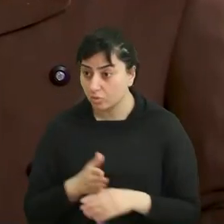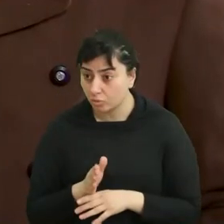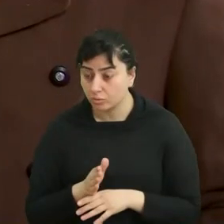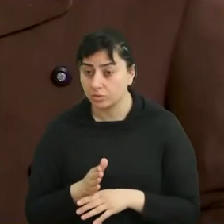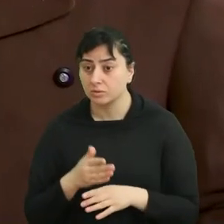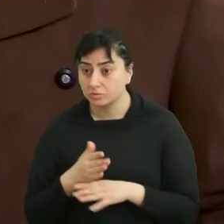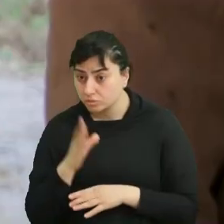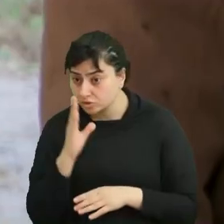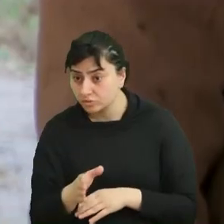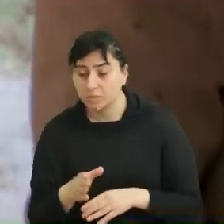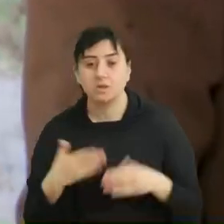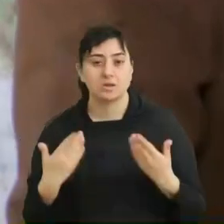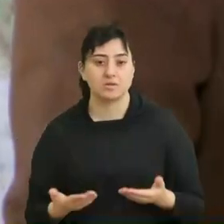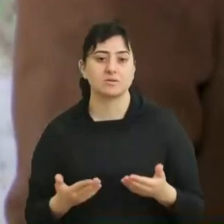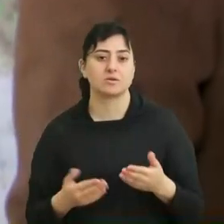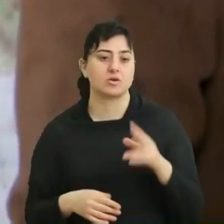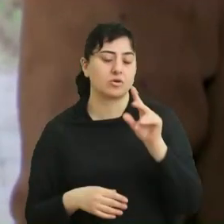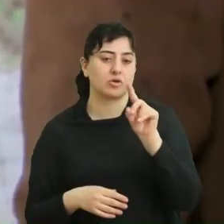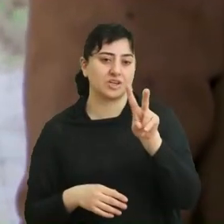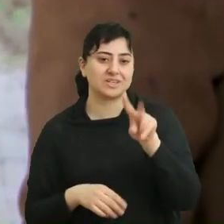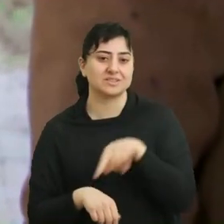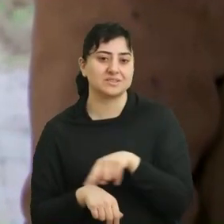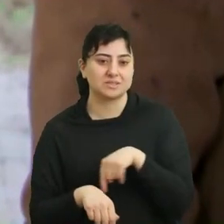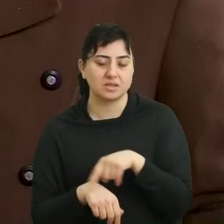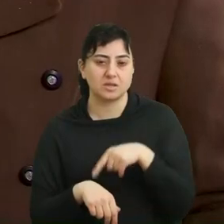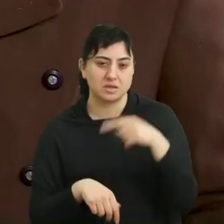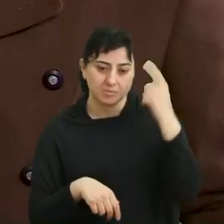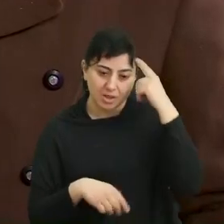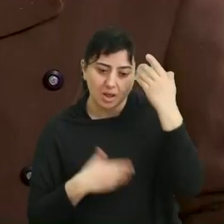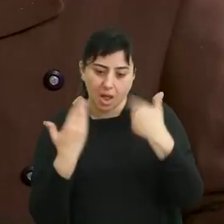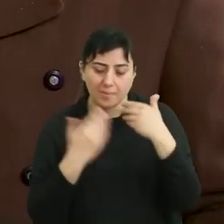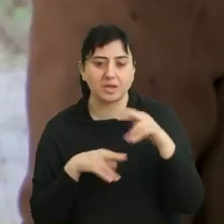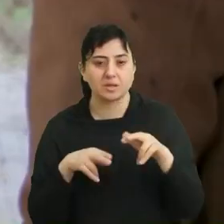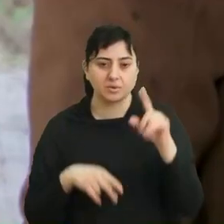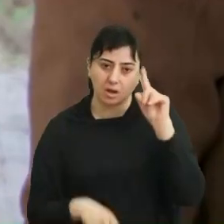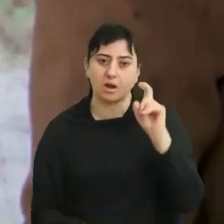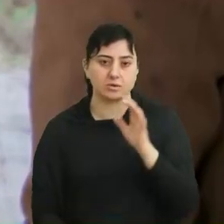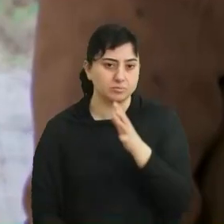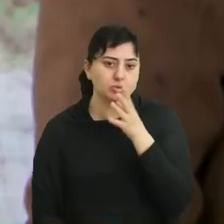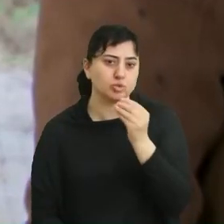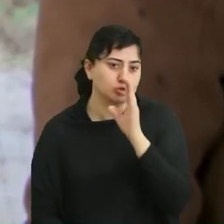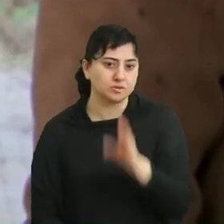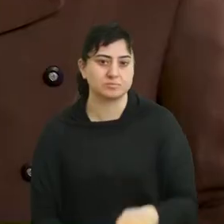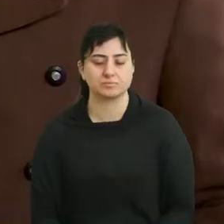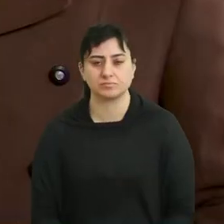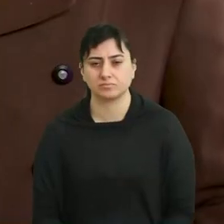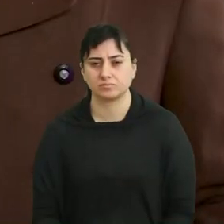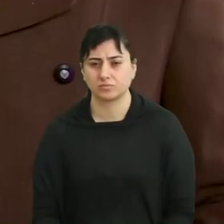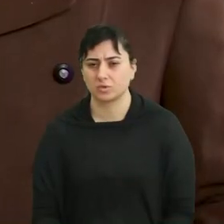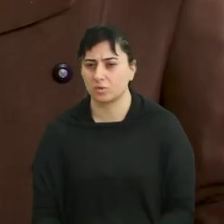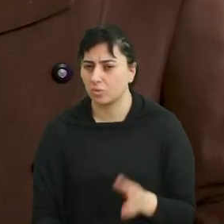ya. Ciddi misin sen? Efendim 12 saatlik beyin ameliyatına girmiş bir cerrah kadar ciddiyim efendim.